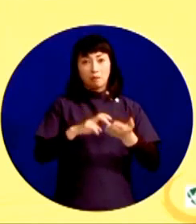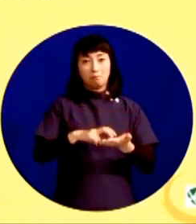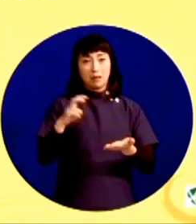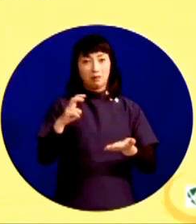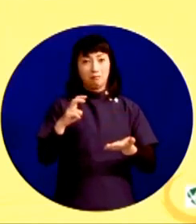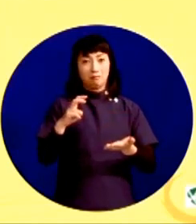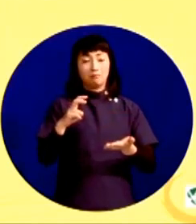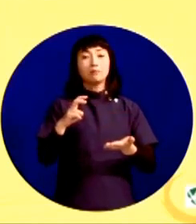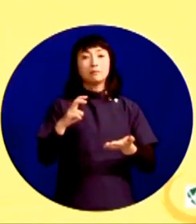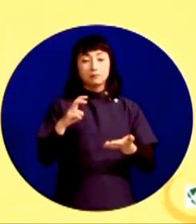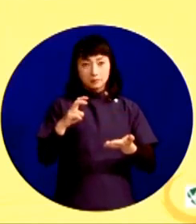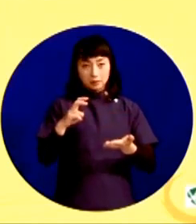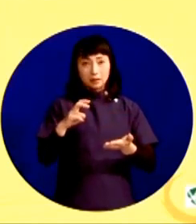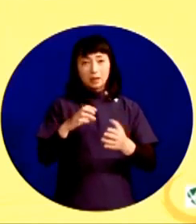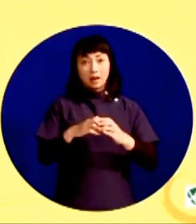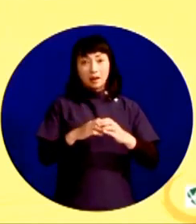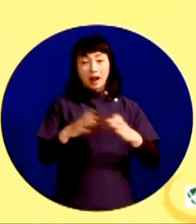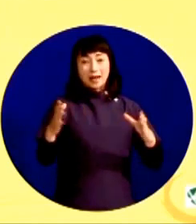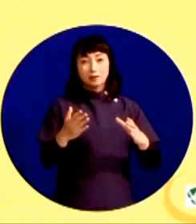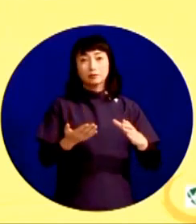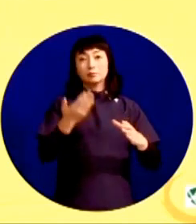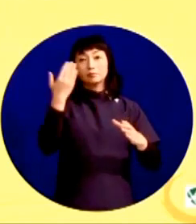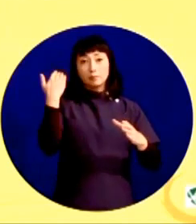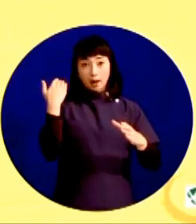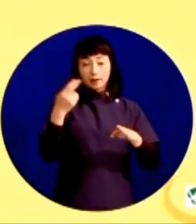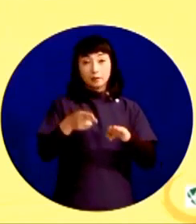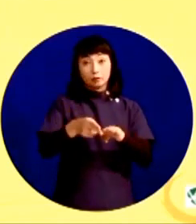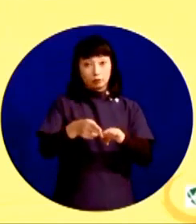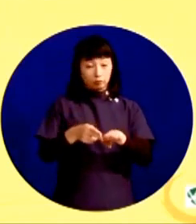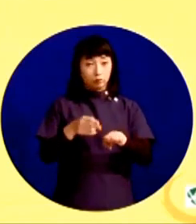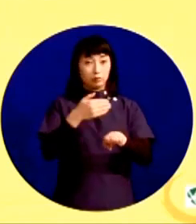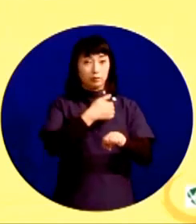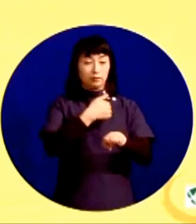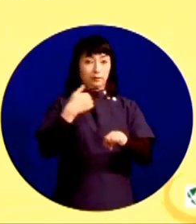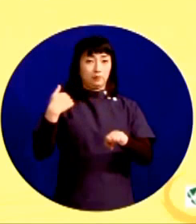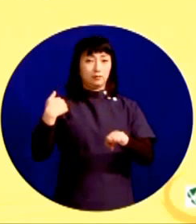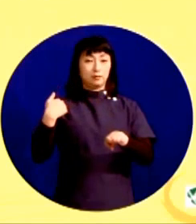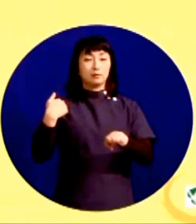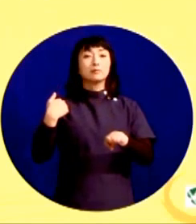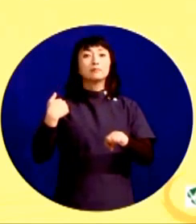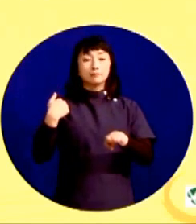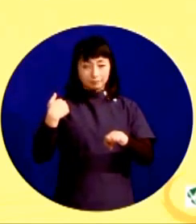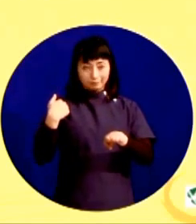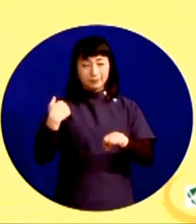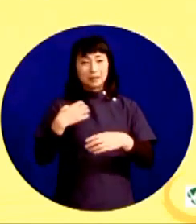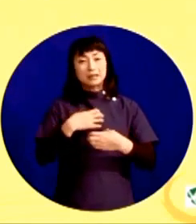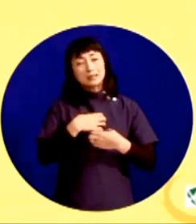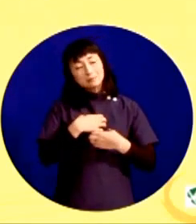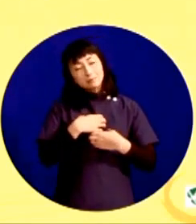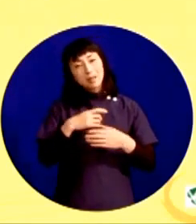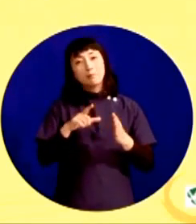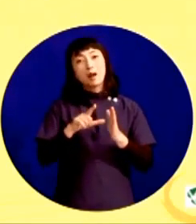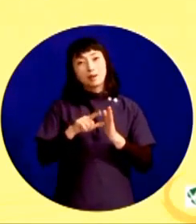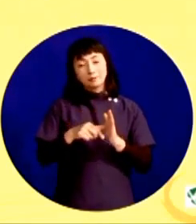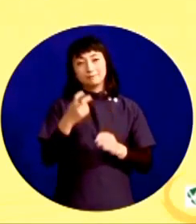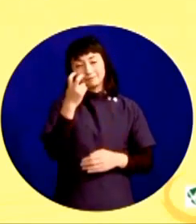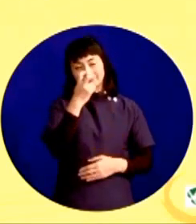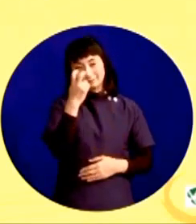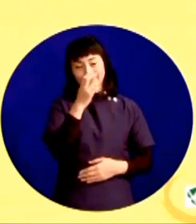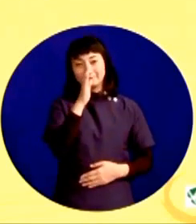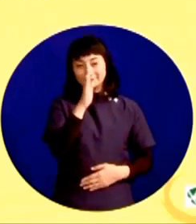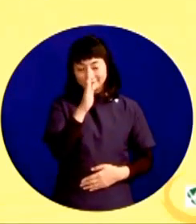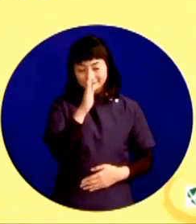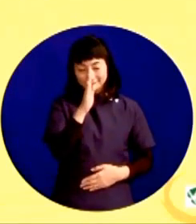ます破裂前に手術すればほぼ直すことはできます心配な方は検診を受けて